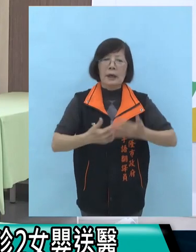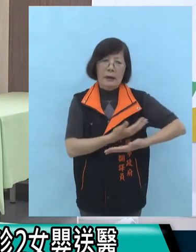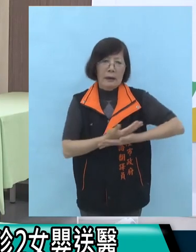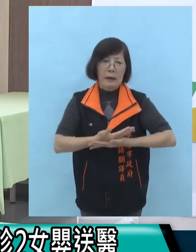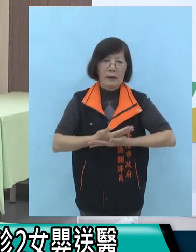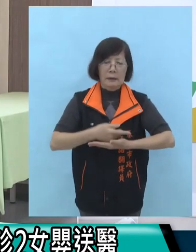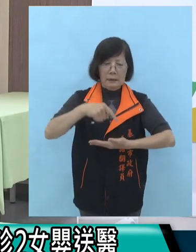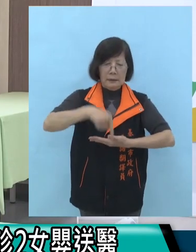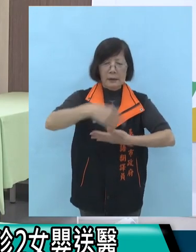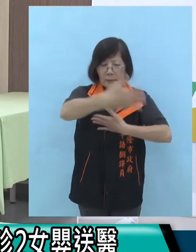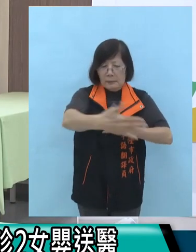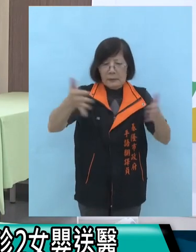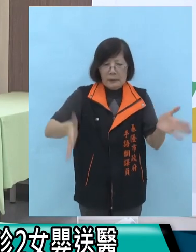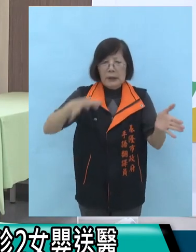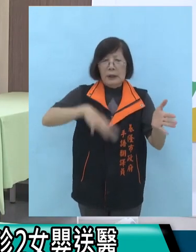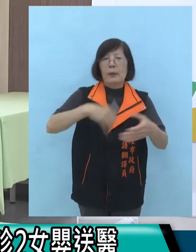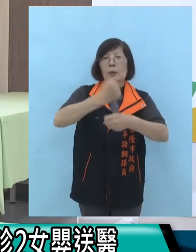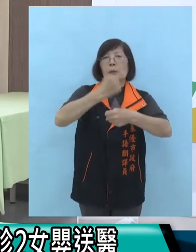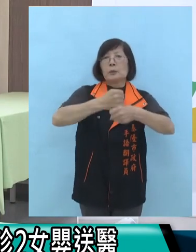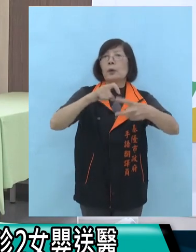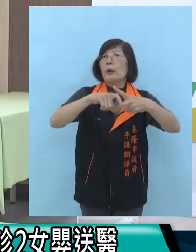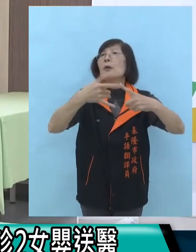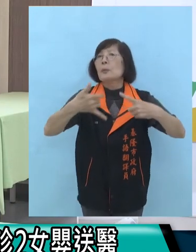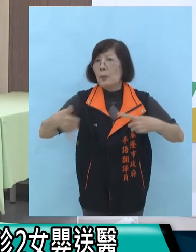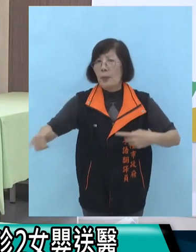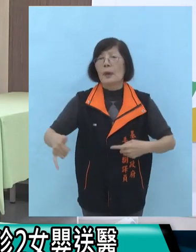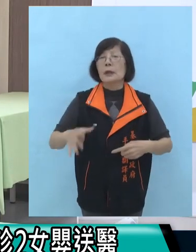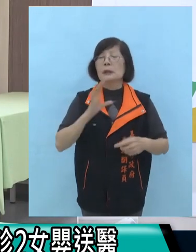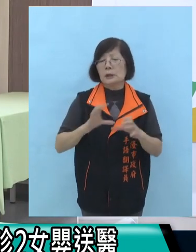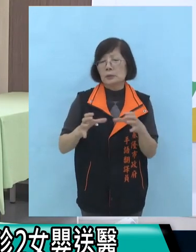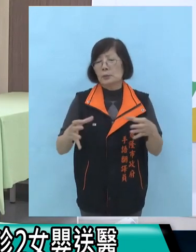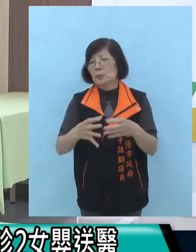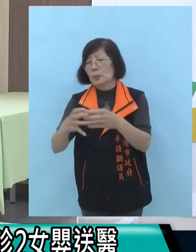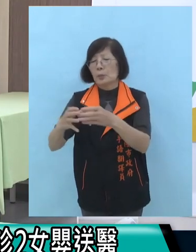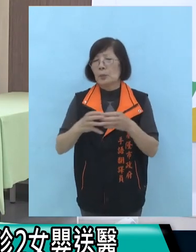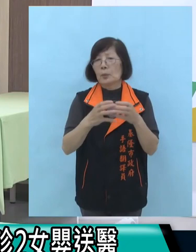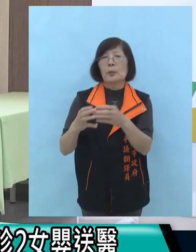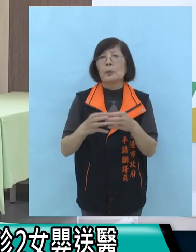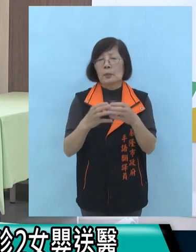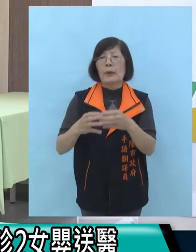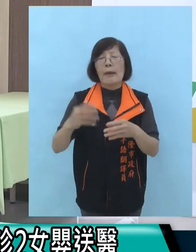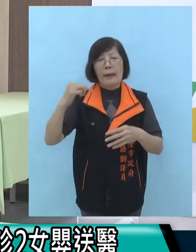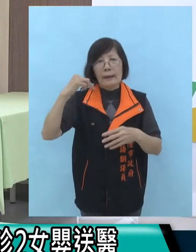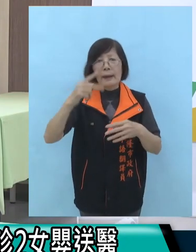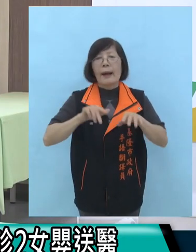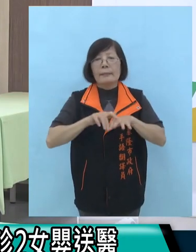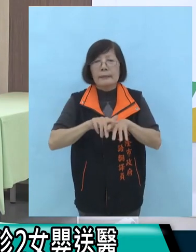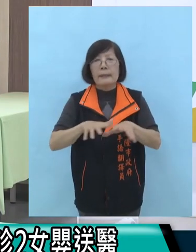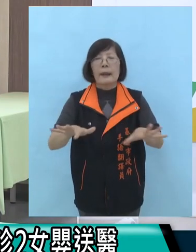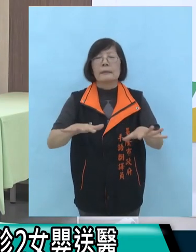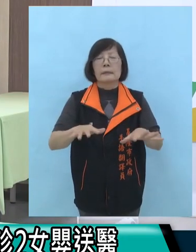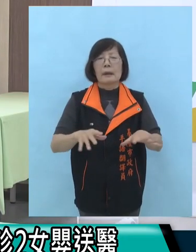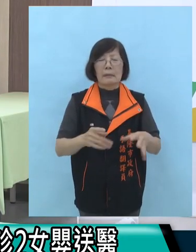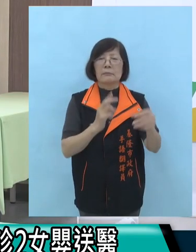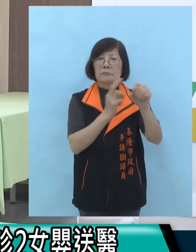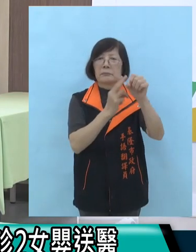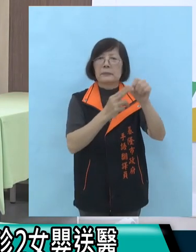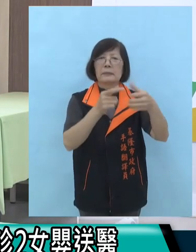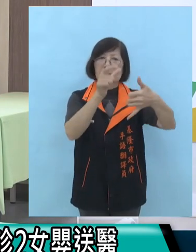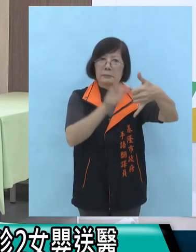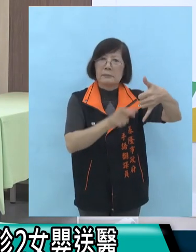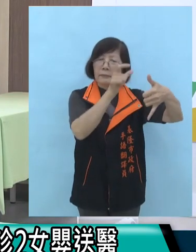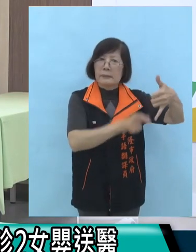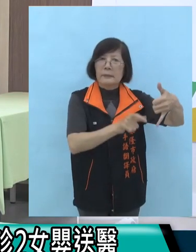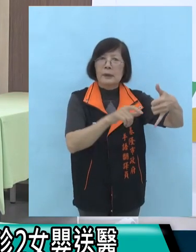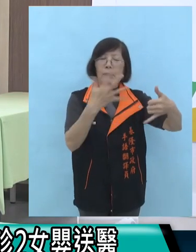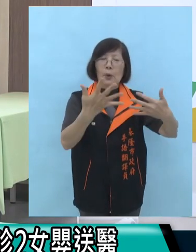人员，就是所谓的这一次群聚感染的一个指标个案。那有多少相关人员框列居